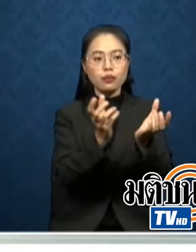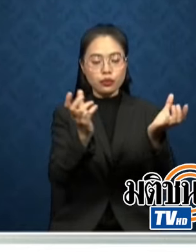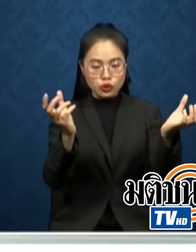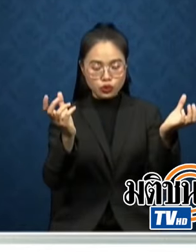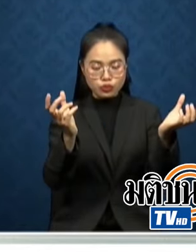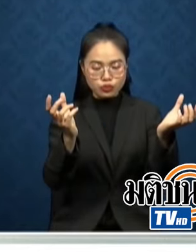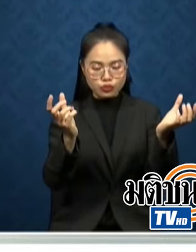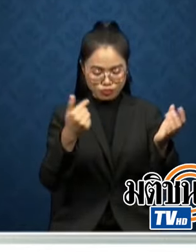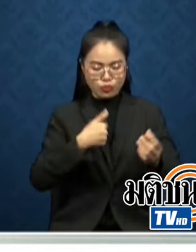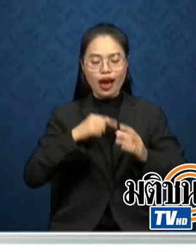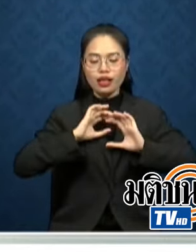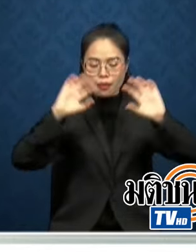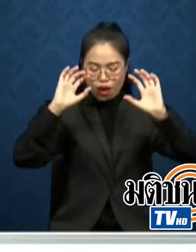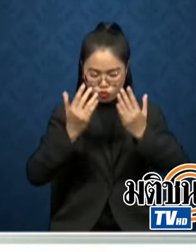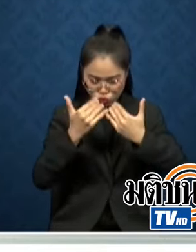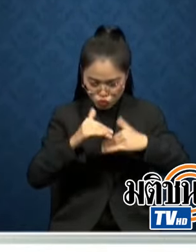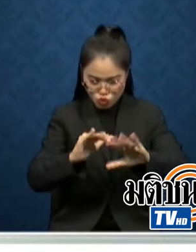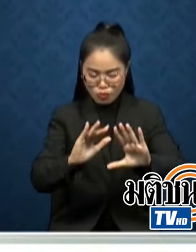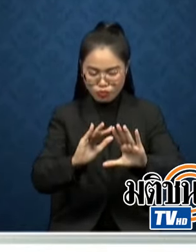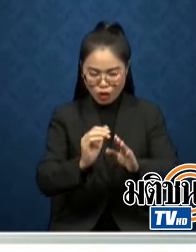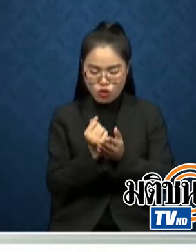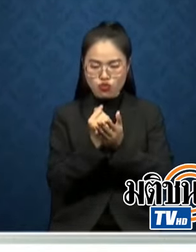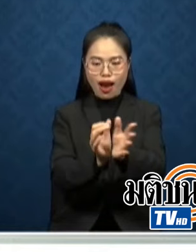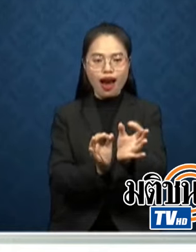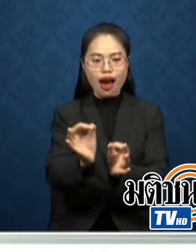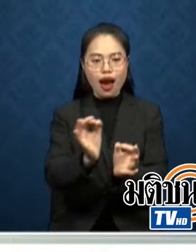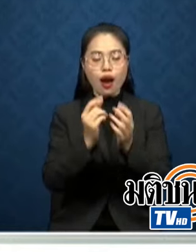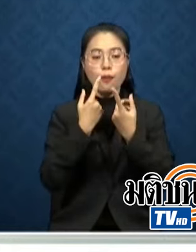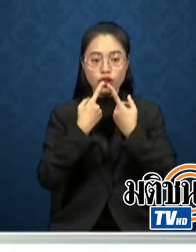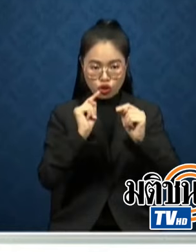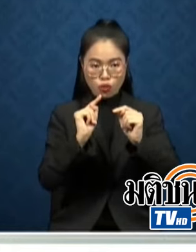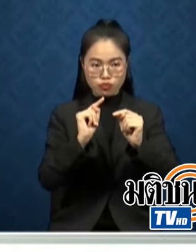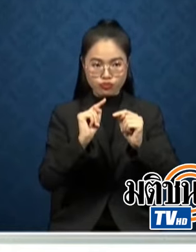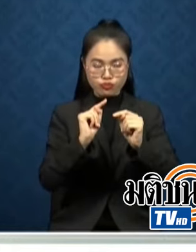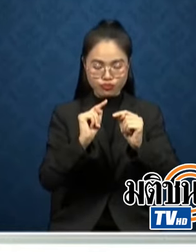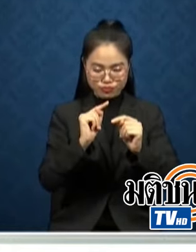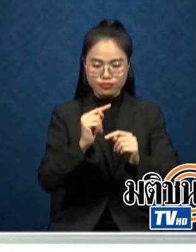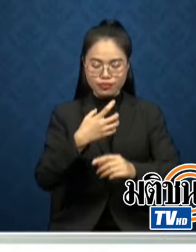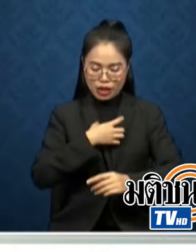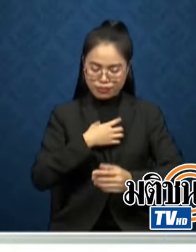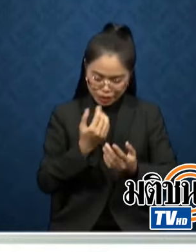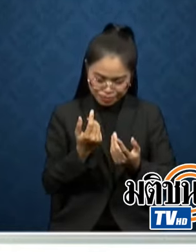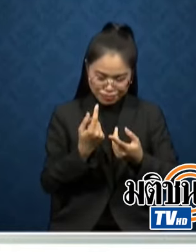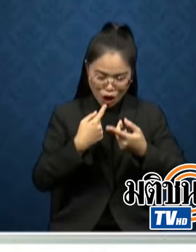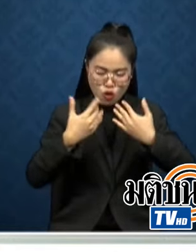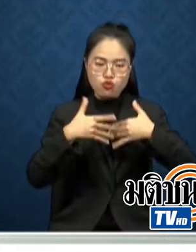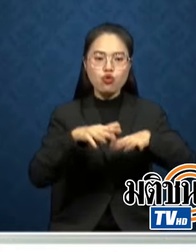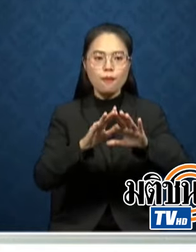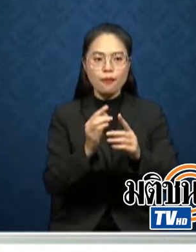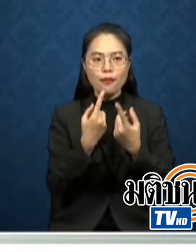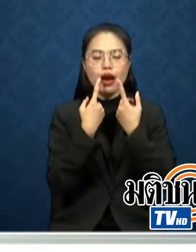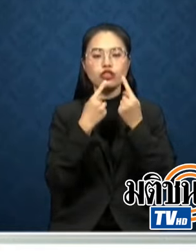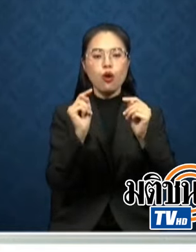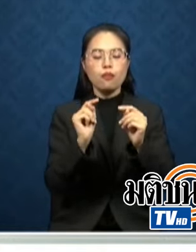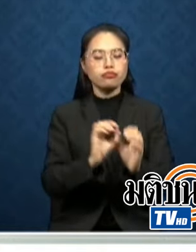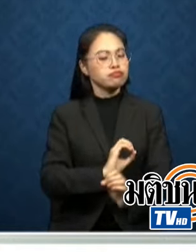ารับฟังพึงจะต้องมาตอบก็ยินดีมาตอบด้วยความเต็มใจครับไม่เคย